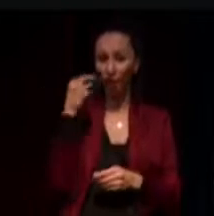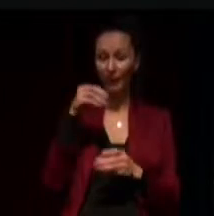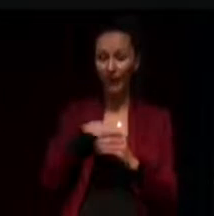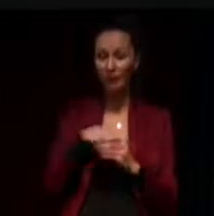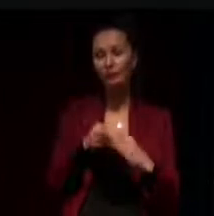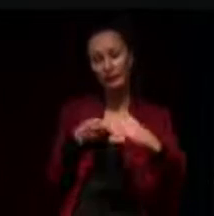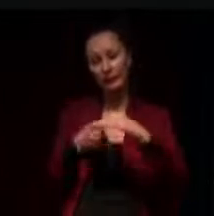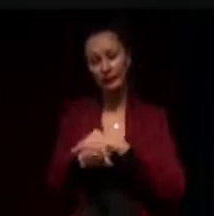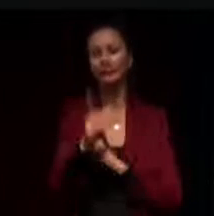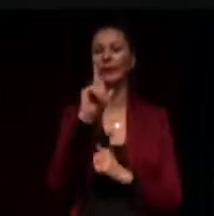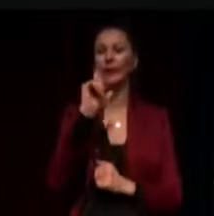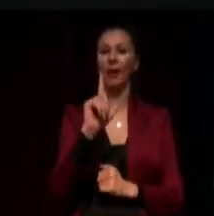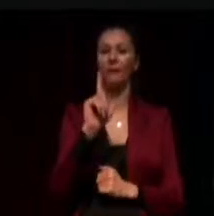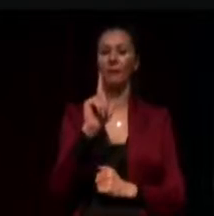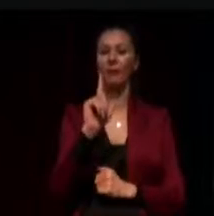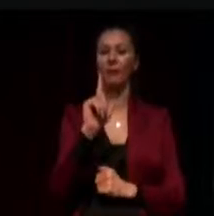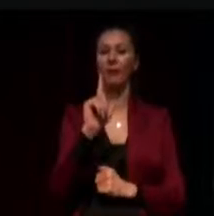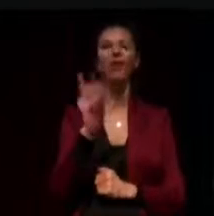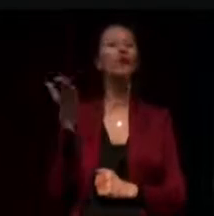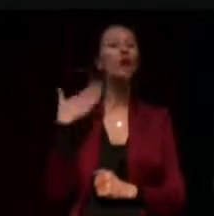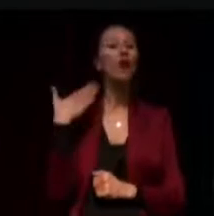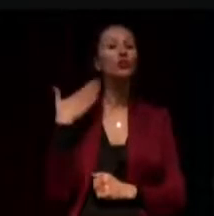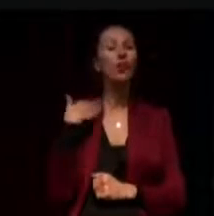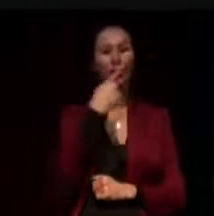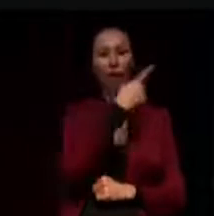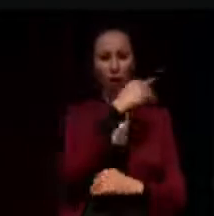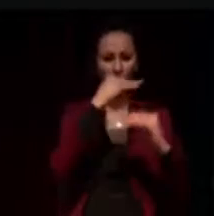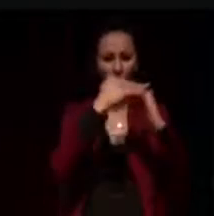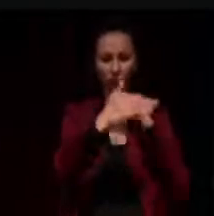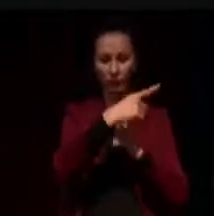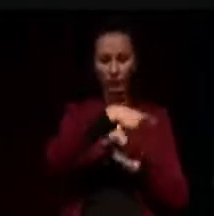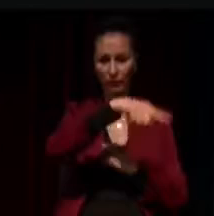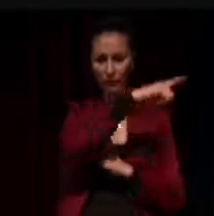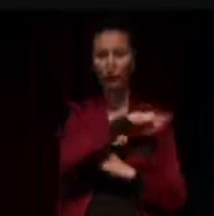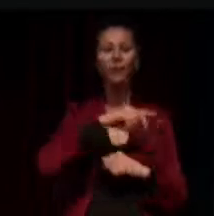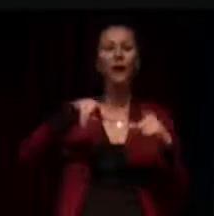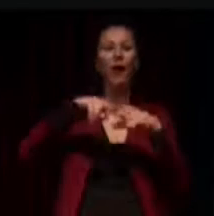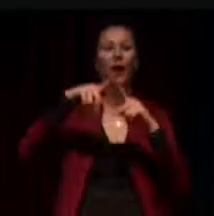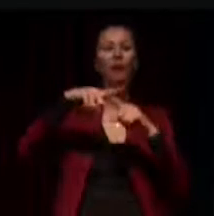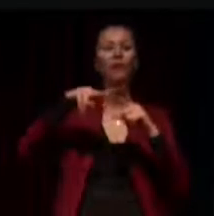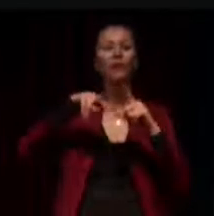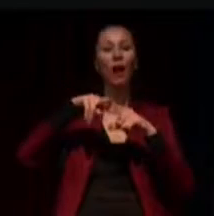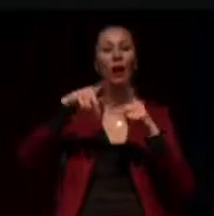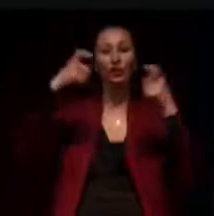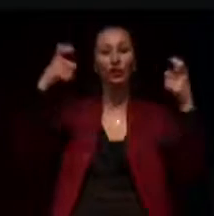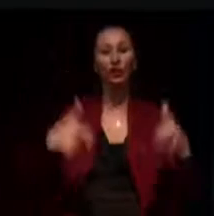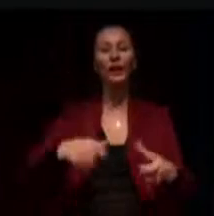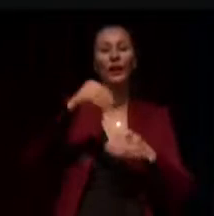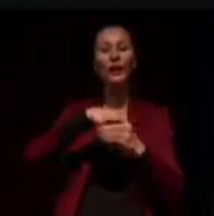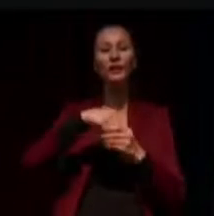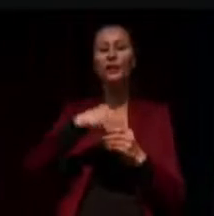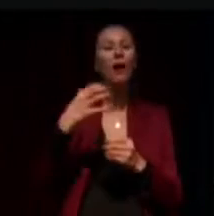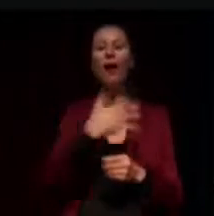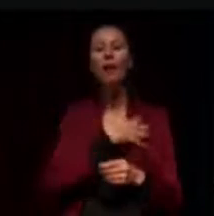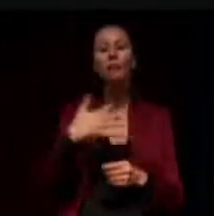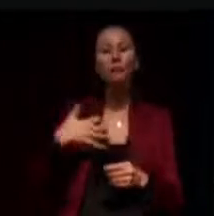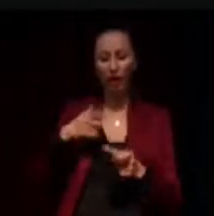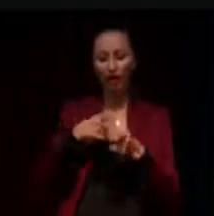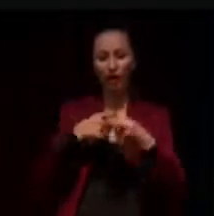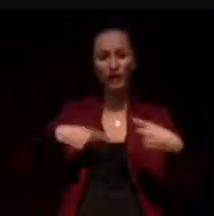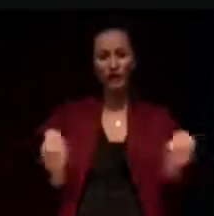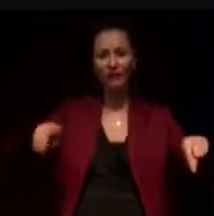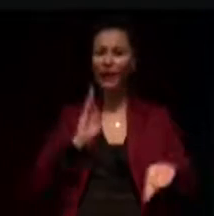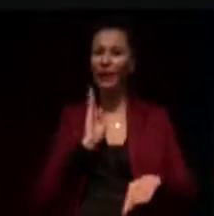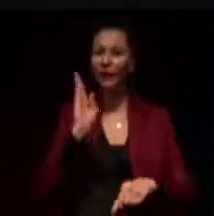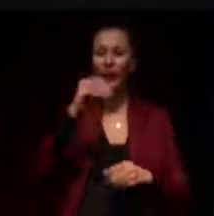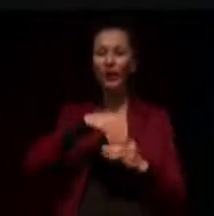sokulması gerekmekteydi. Karşıyaka halkı Ataşehir Mahallesi'nin ana yerleşim ve çevresine gitmek